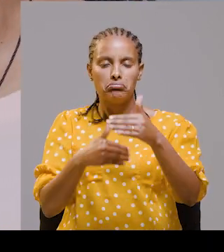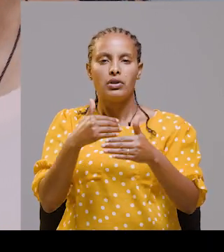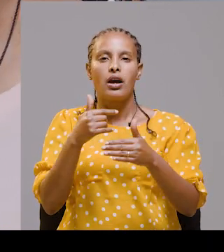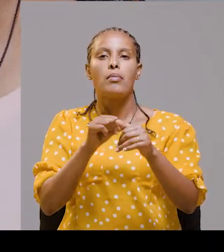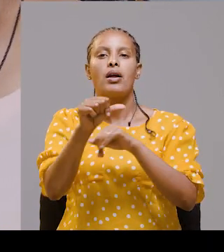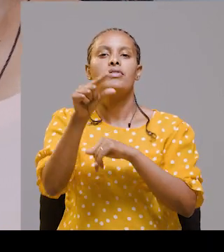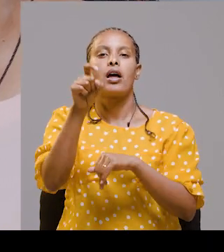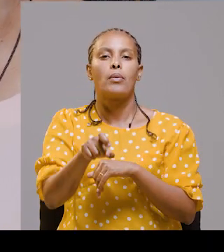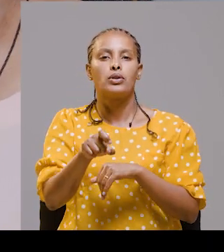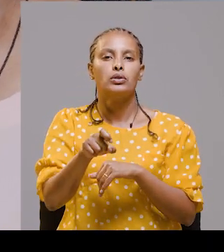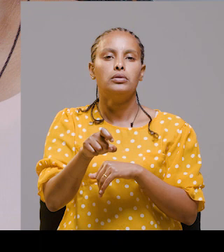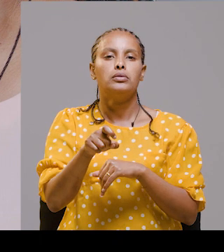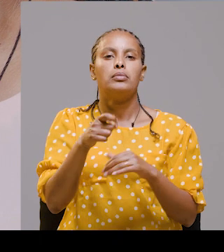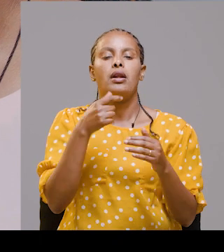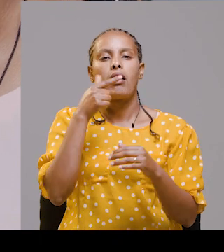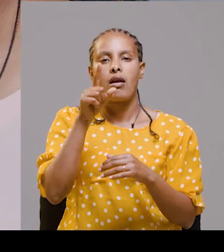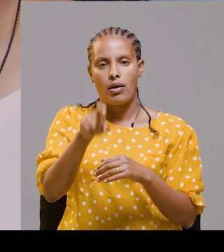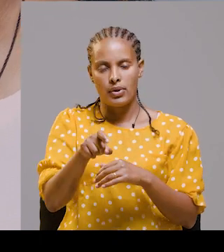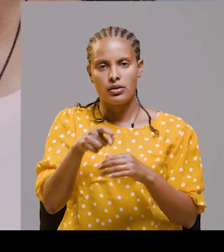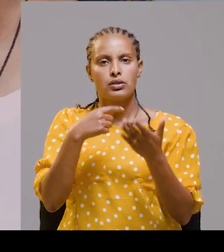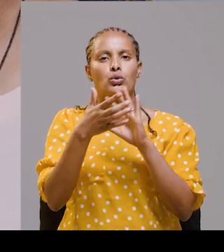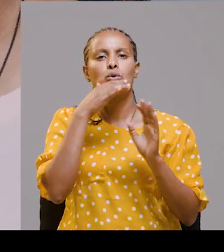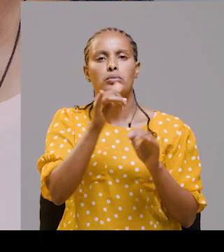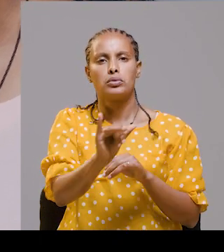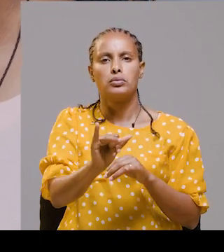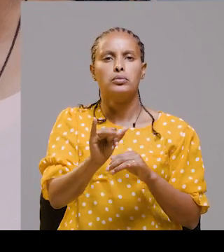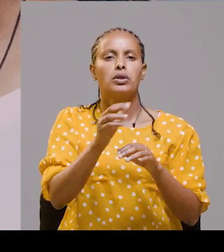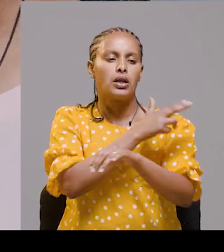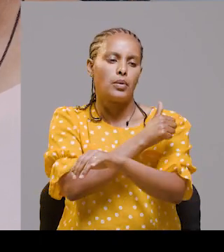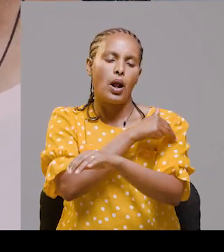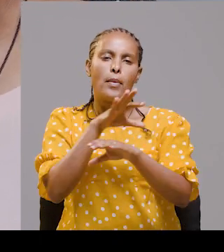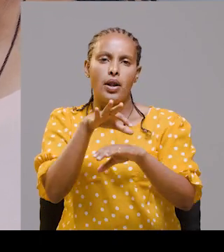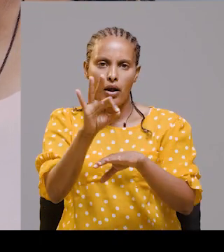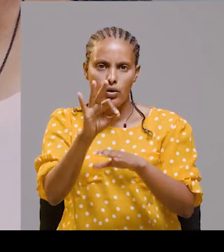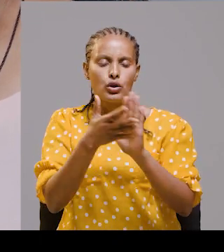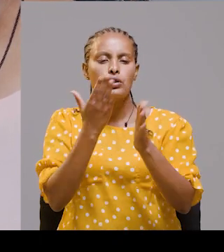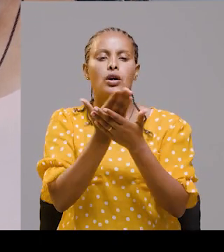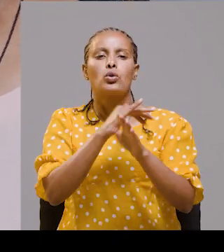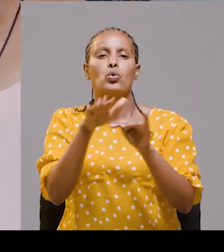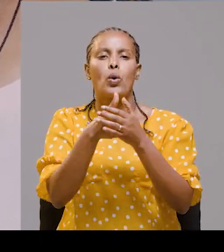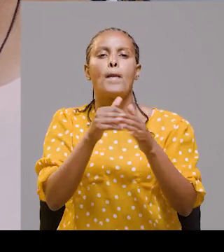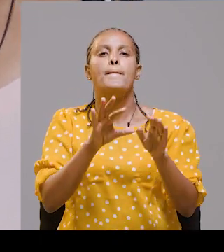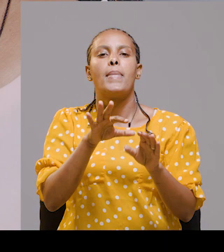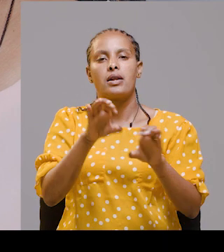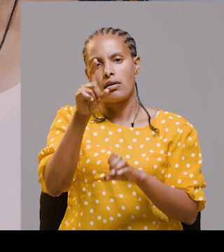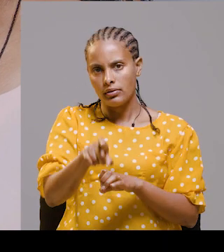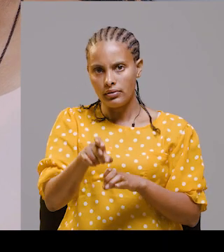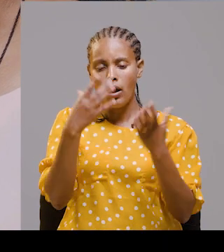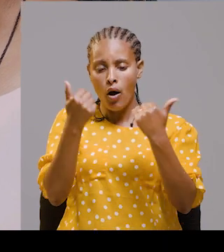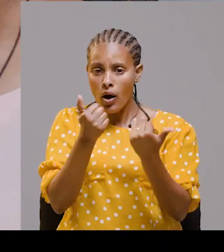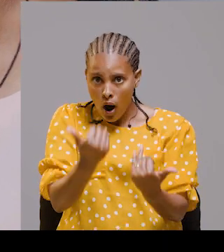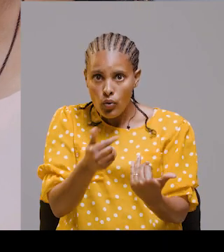ደግሞ ማለፍ እንዳለባቸው እሱ ነገር መናገር አለብን ሴቶች እንዲያገግሙ ህክምና እንዲያገኙ እነሱን ነገሮች ማድረግ አለብንና አሁን